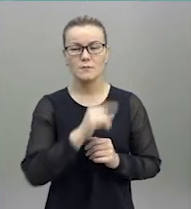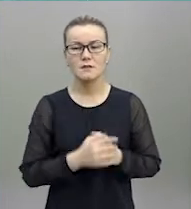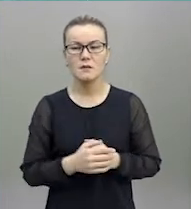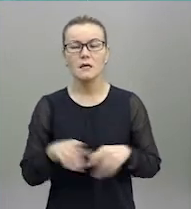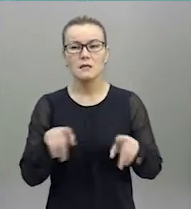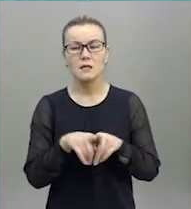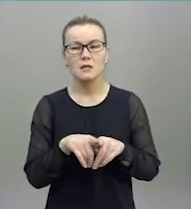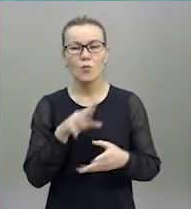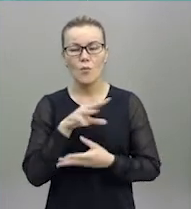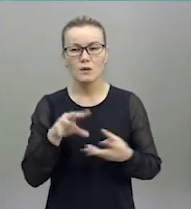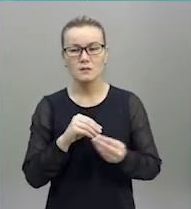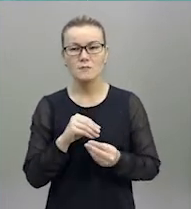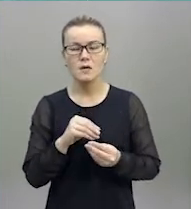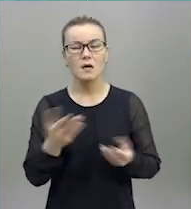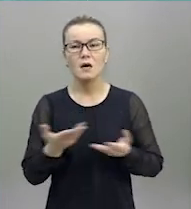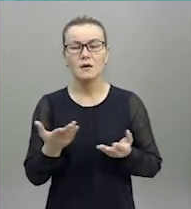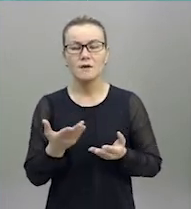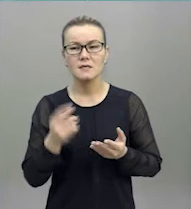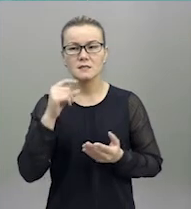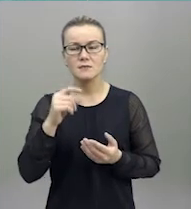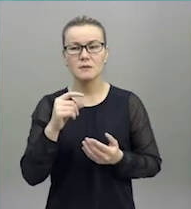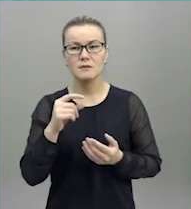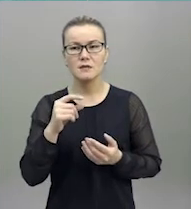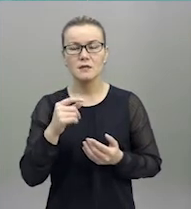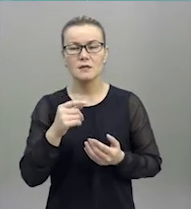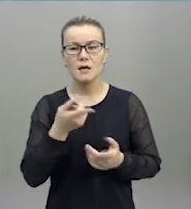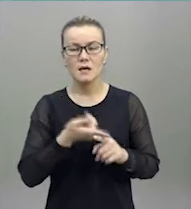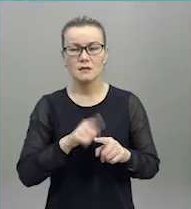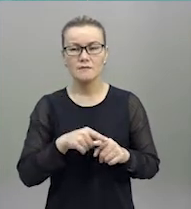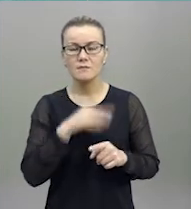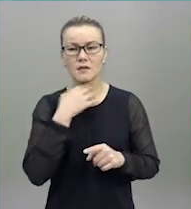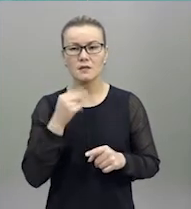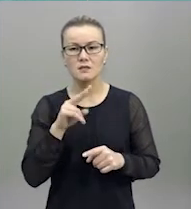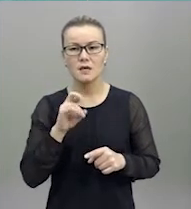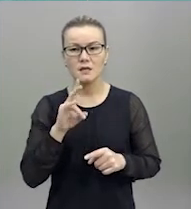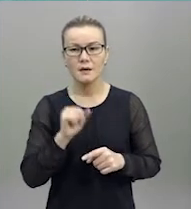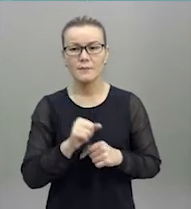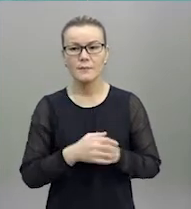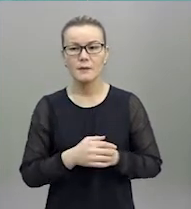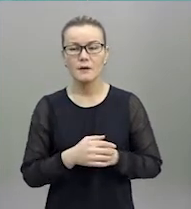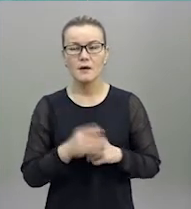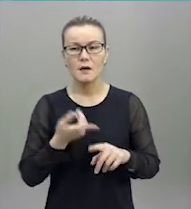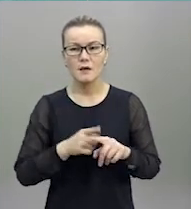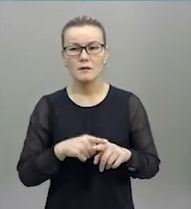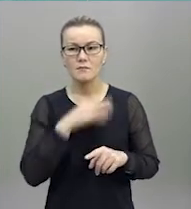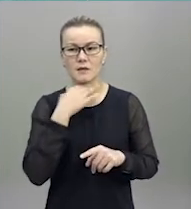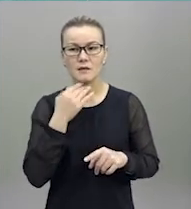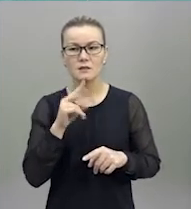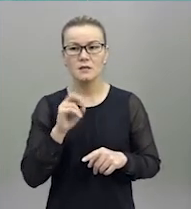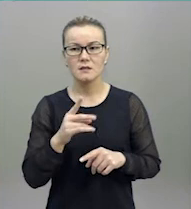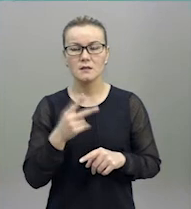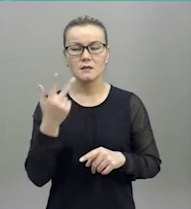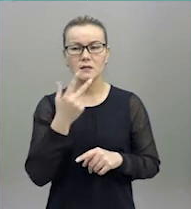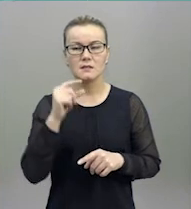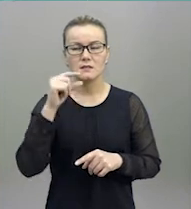образом какова степень за данного многочлена у этого многочлена степень 3 а